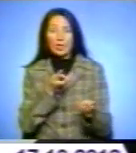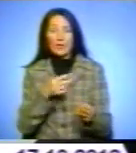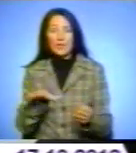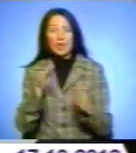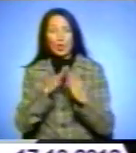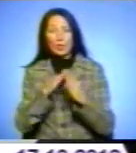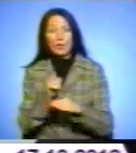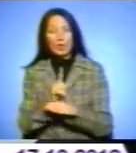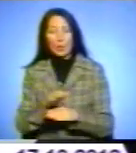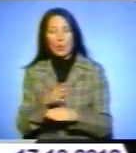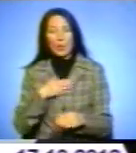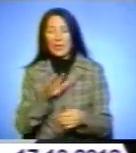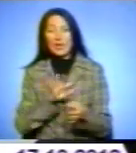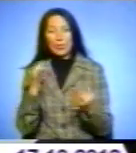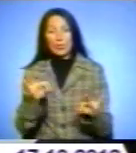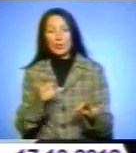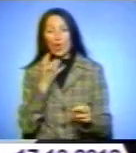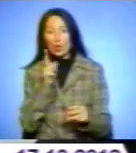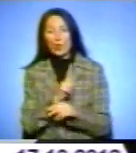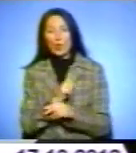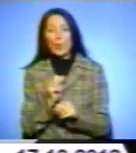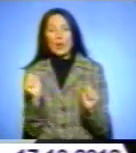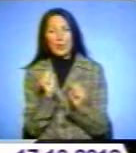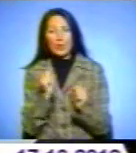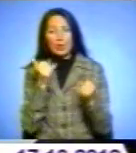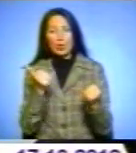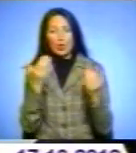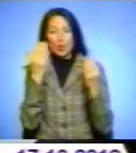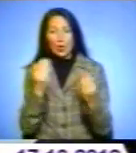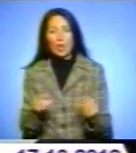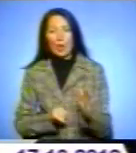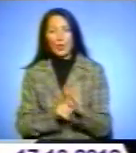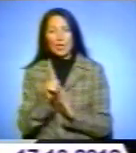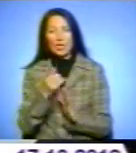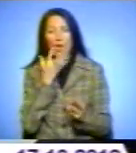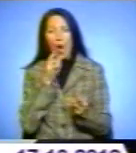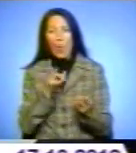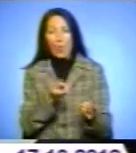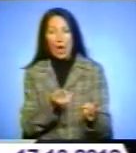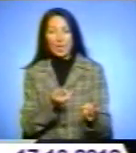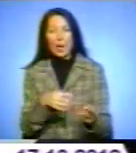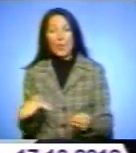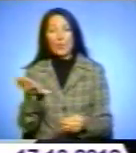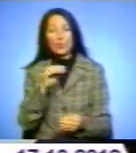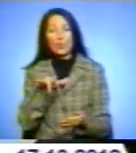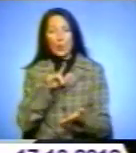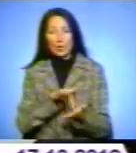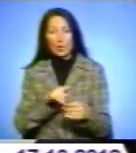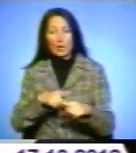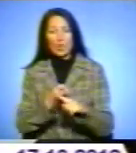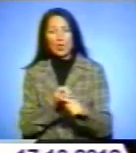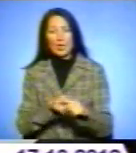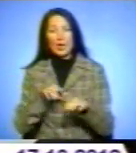Ми не допустимо, щоб Тернопіль замерзав. З сьогоднішнього дня почнеться опалення по всьому місту. Технологічно цей